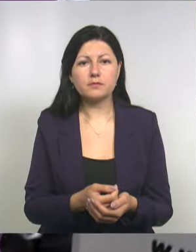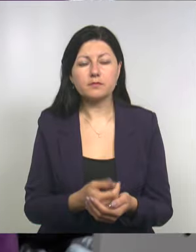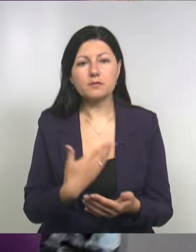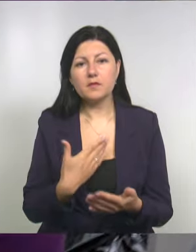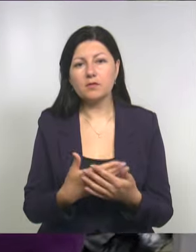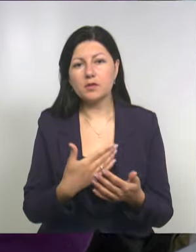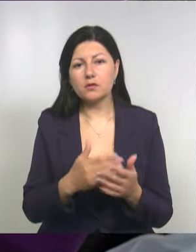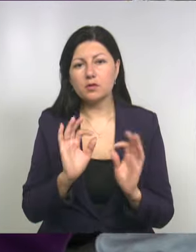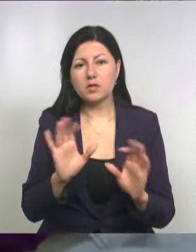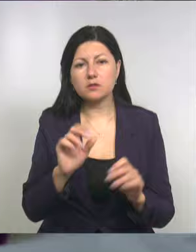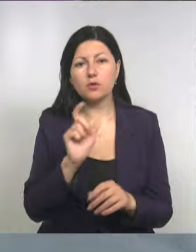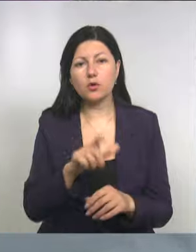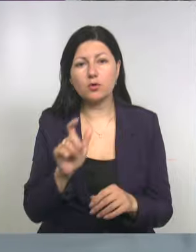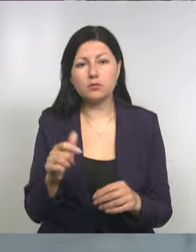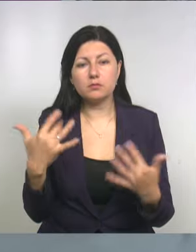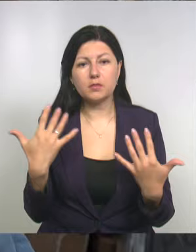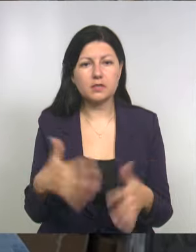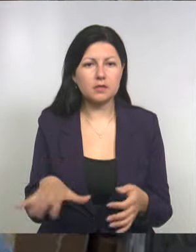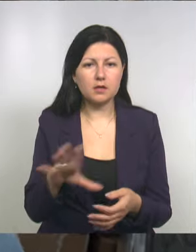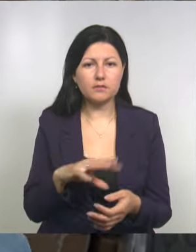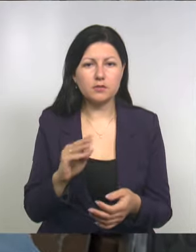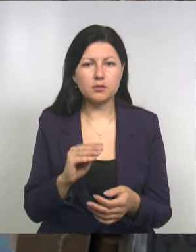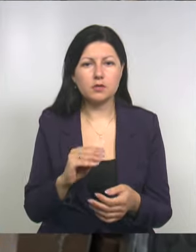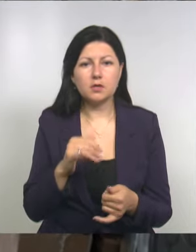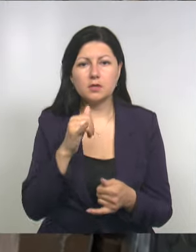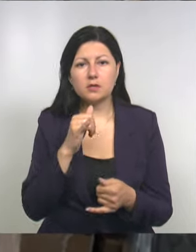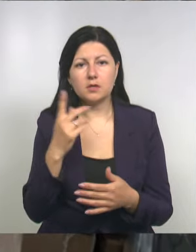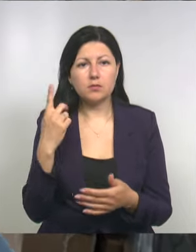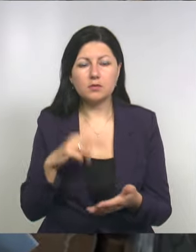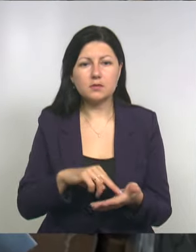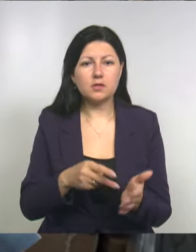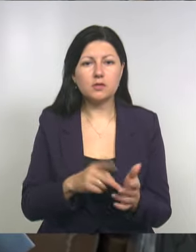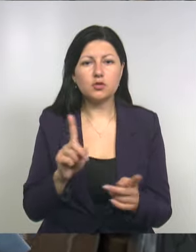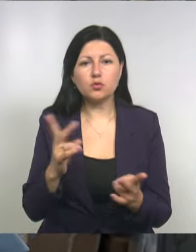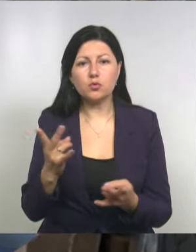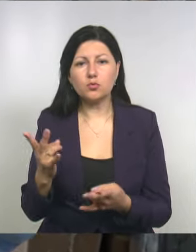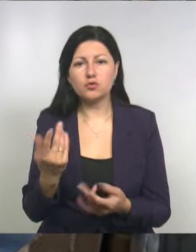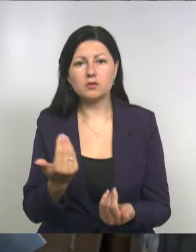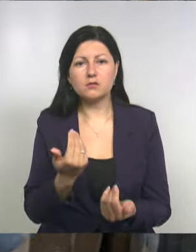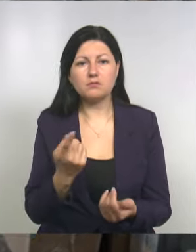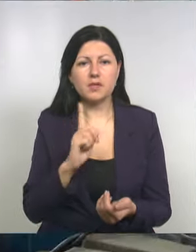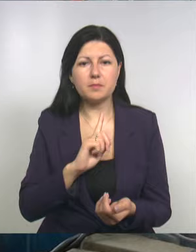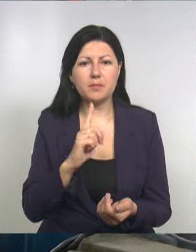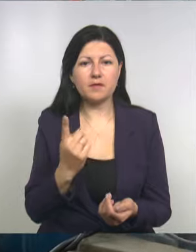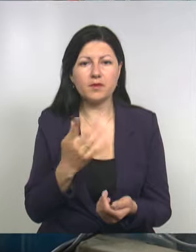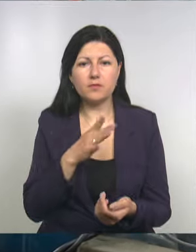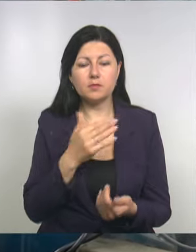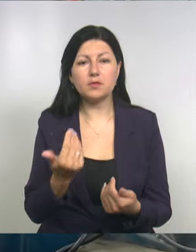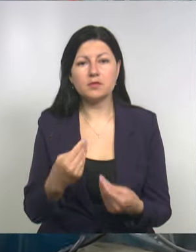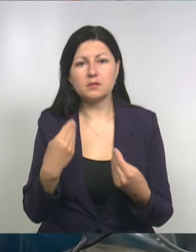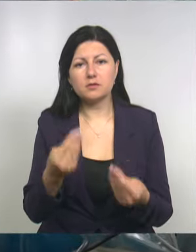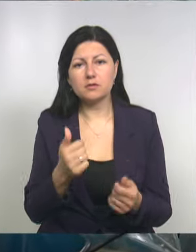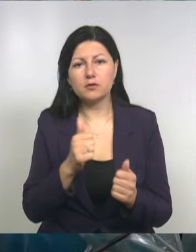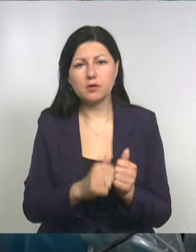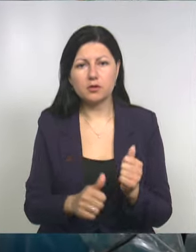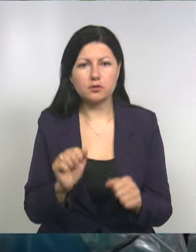Волонтеры рассказывают, люди в одночасье, потерявшие все, зачастую не могут сориентироваться, что нужно на первое время. Здесь стараются найти подход к